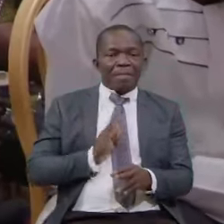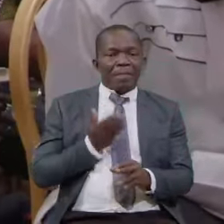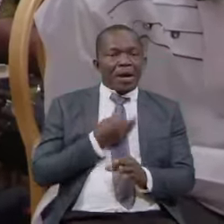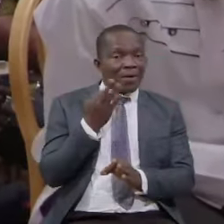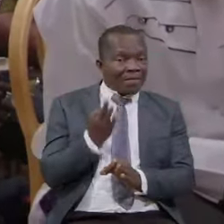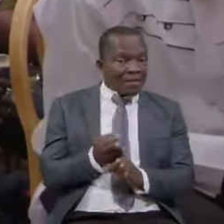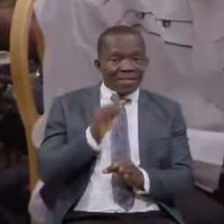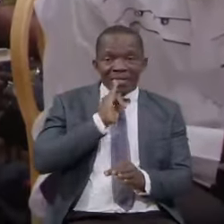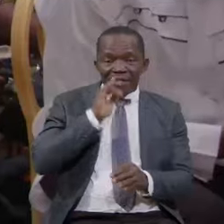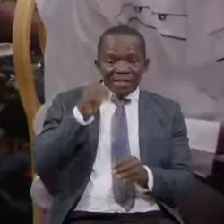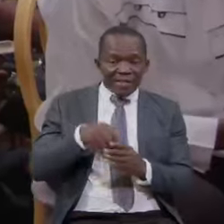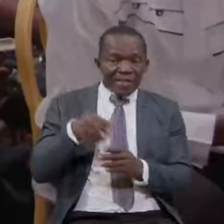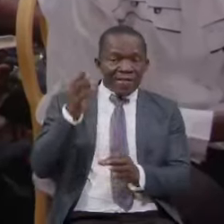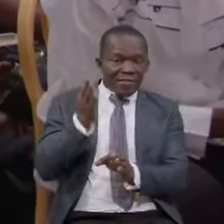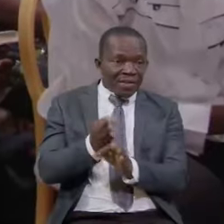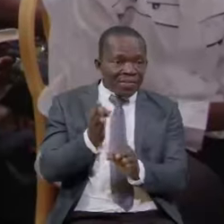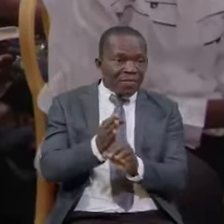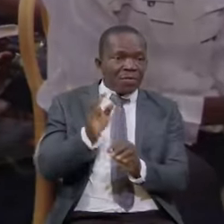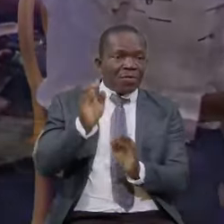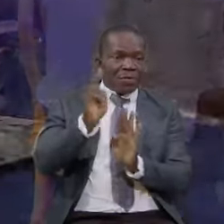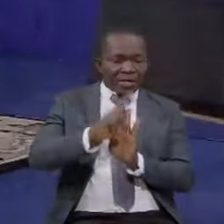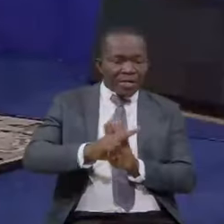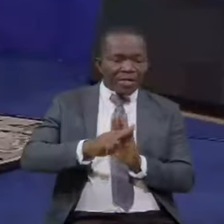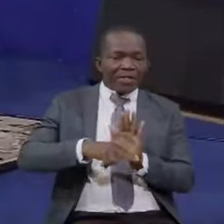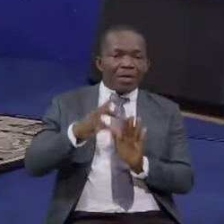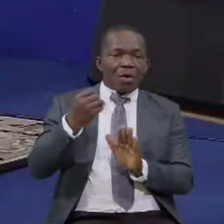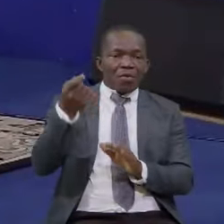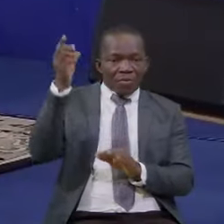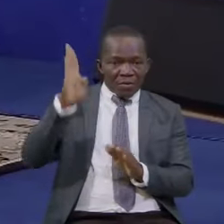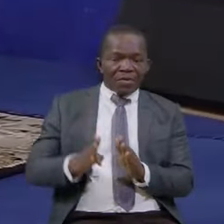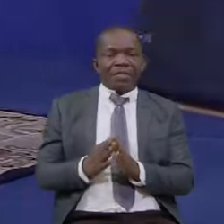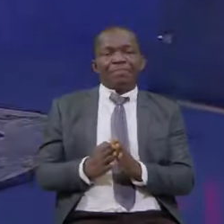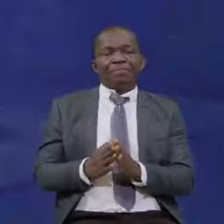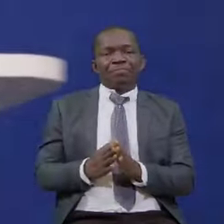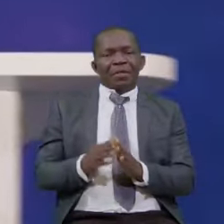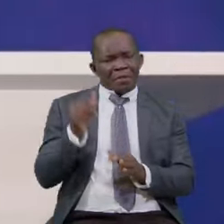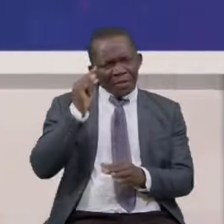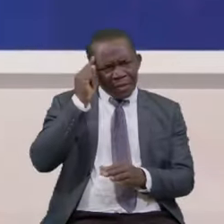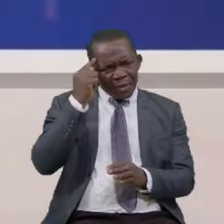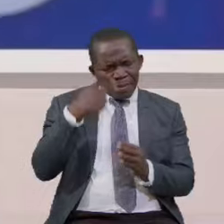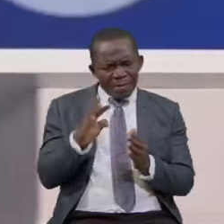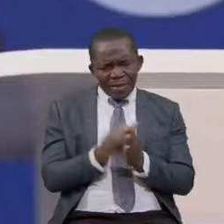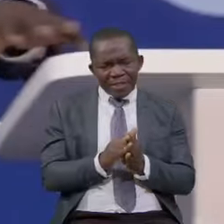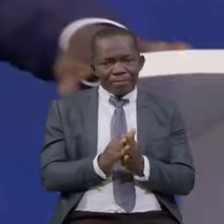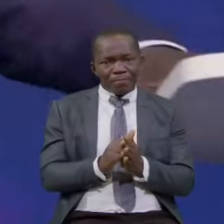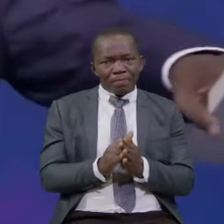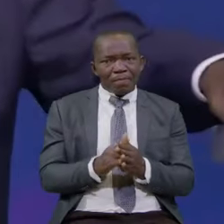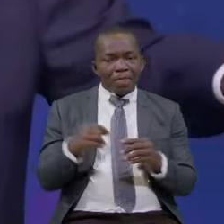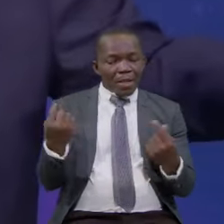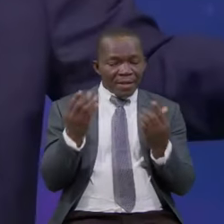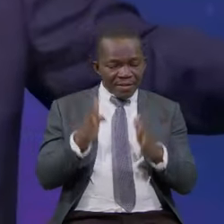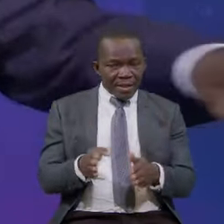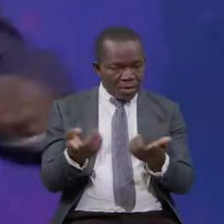Dieu la foi de l'homme en la fidélité de Dieu pensez à cela pensez à cela un pécheur vient